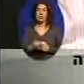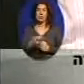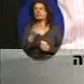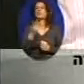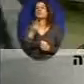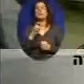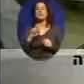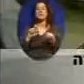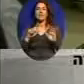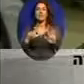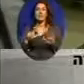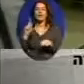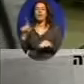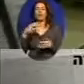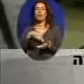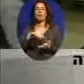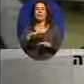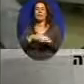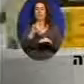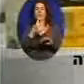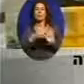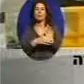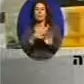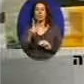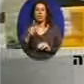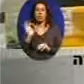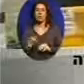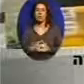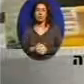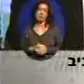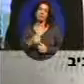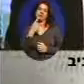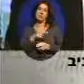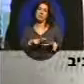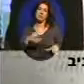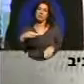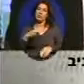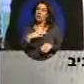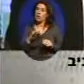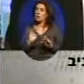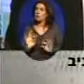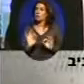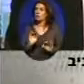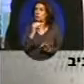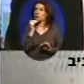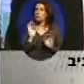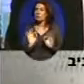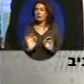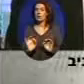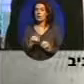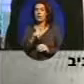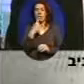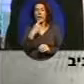ה-EU27 הוא עומד על 3.2%. אז מצבנו יחסית טוב, אתה יודע, תמיד אנחנו מדברים על הפרטאץ' ועל הסמוך הישראלי, פה אתה אומר לנו